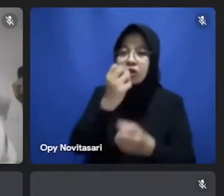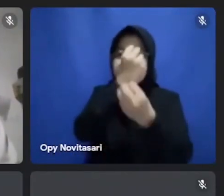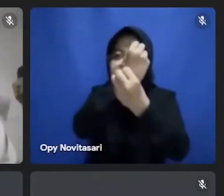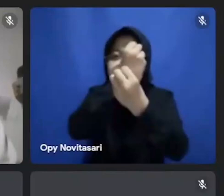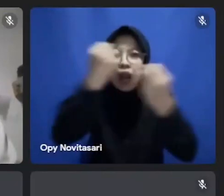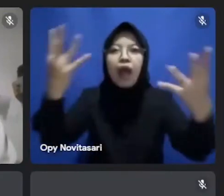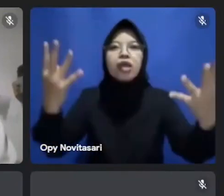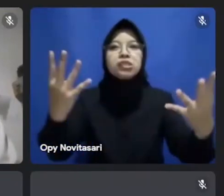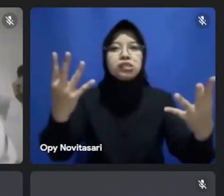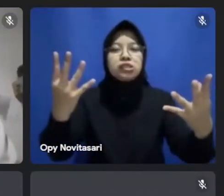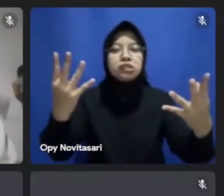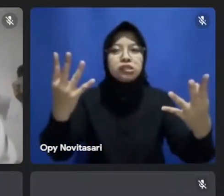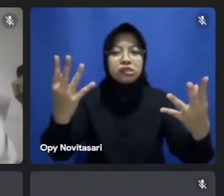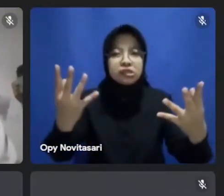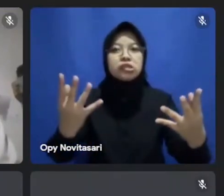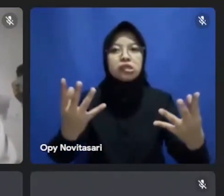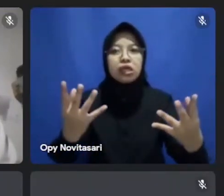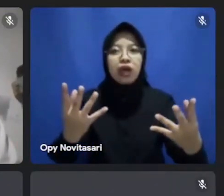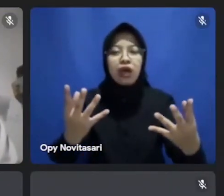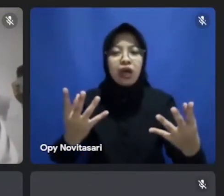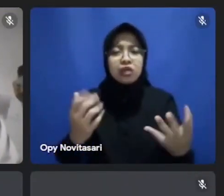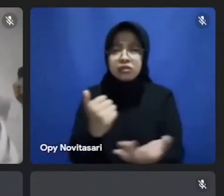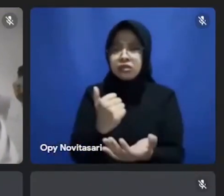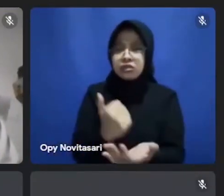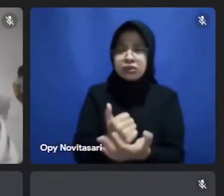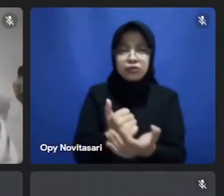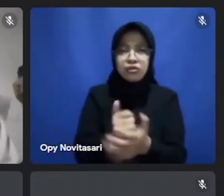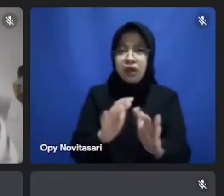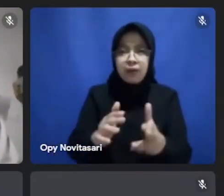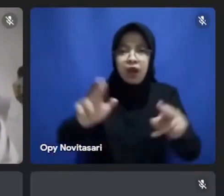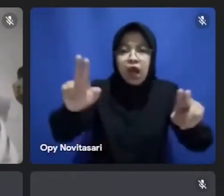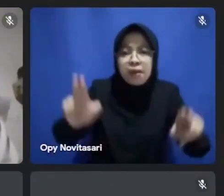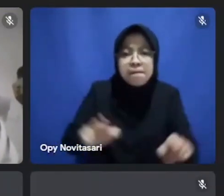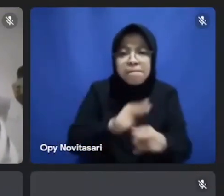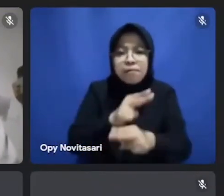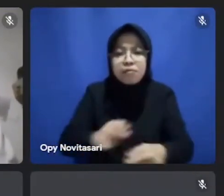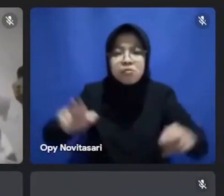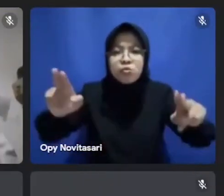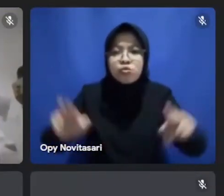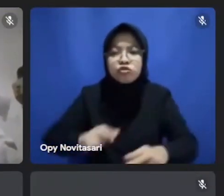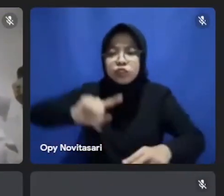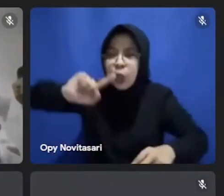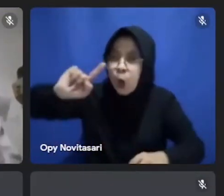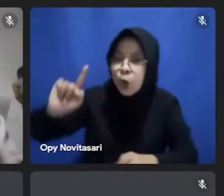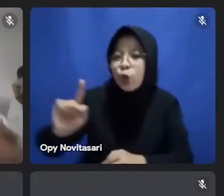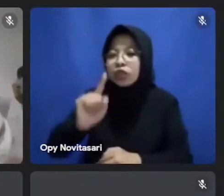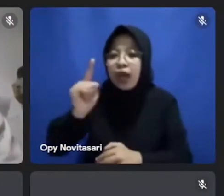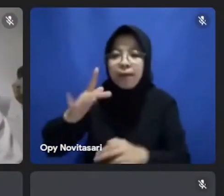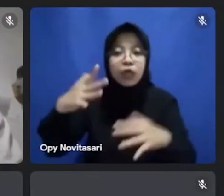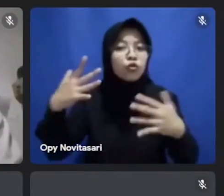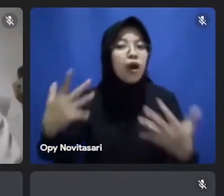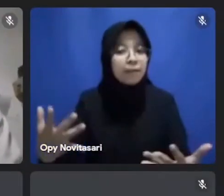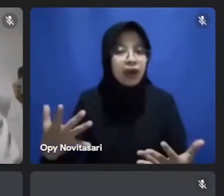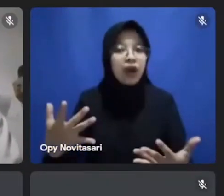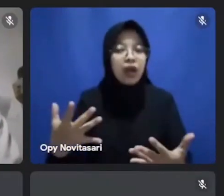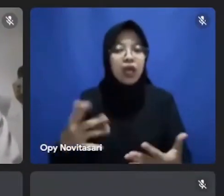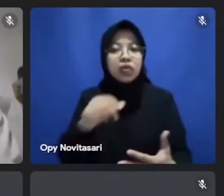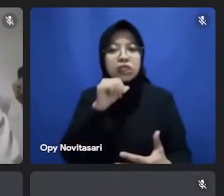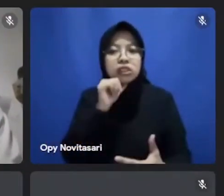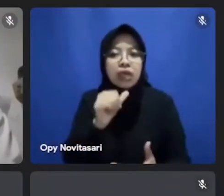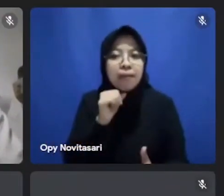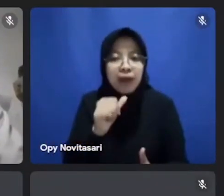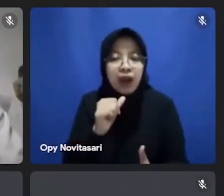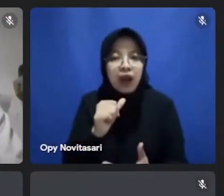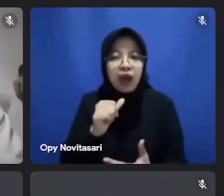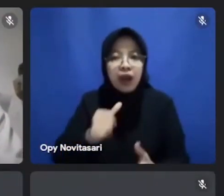kelihatan bahwa peristiwa musik itu melibatkan yang utamanya adalah pendengarnya yang